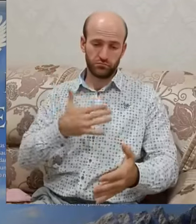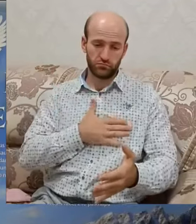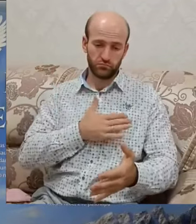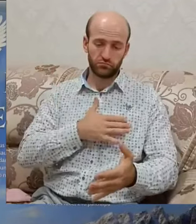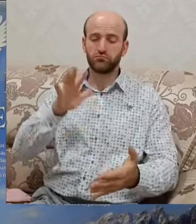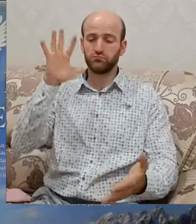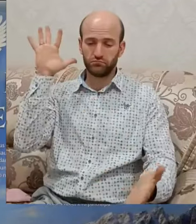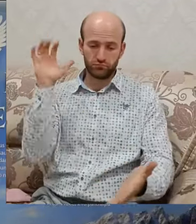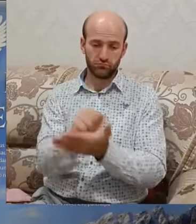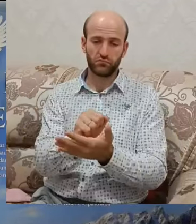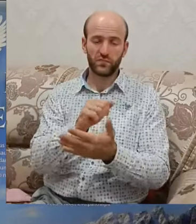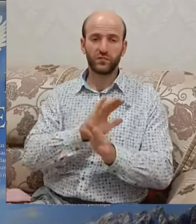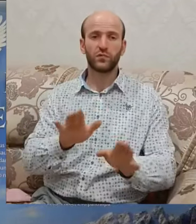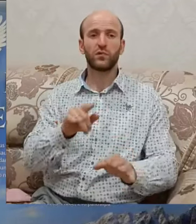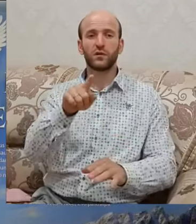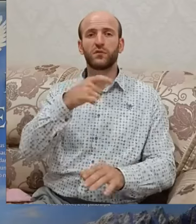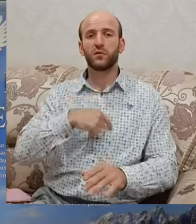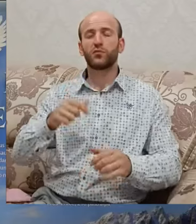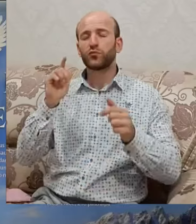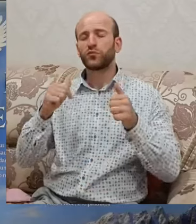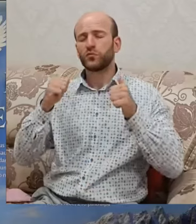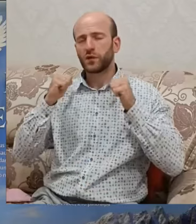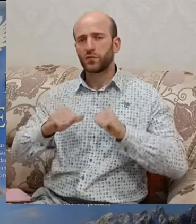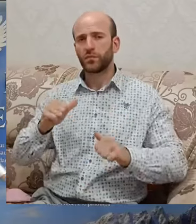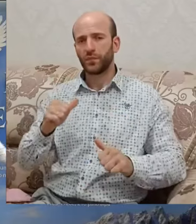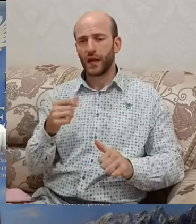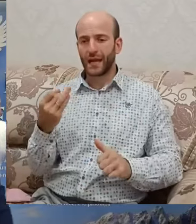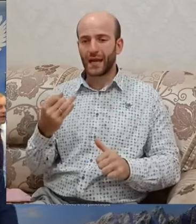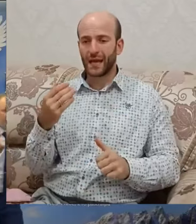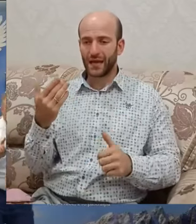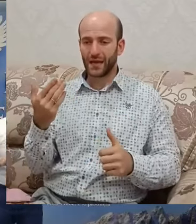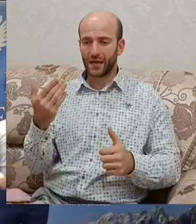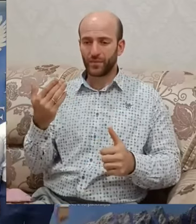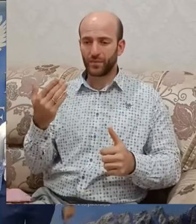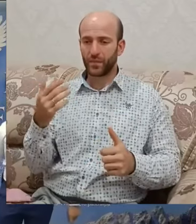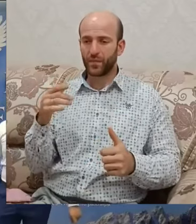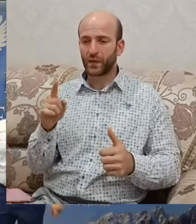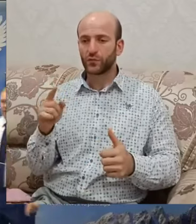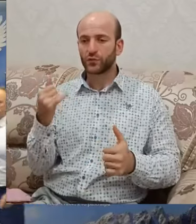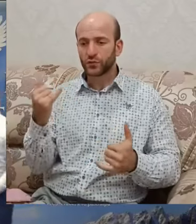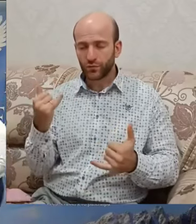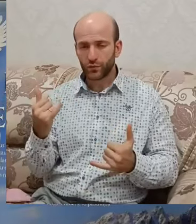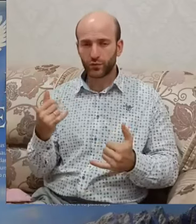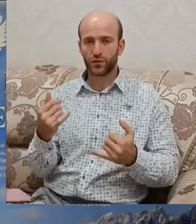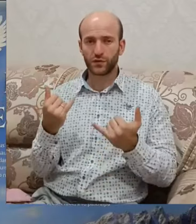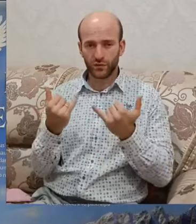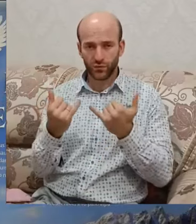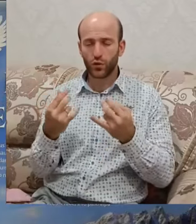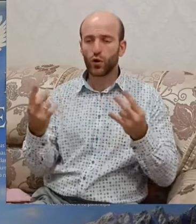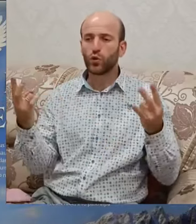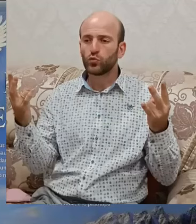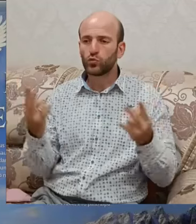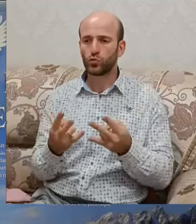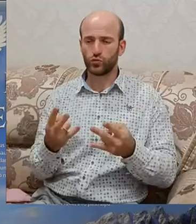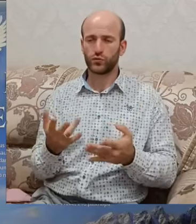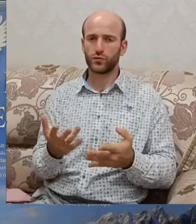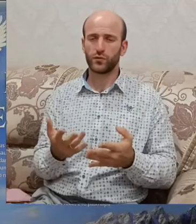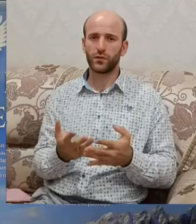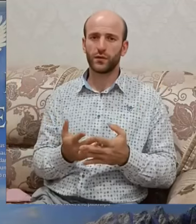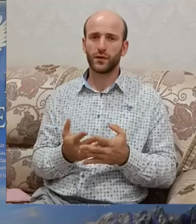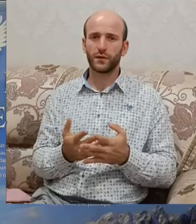Bogu. Todėl šiandien. Поэтому сегодня. Reikalingi. Нужны. Efeziečiams